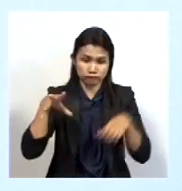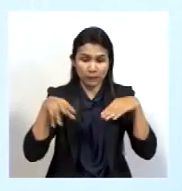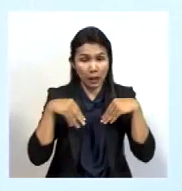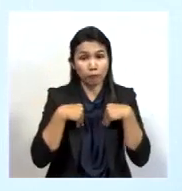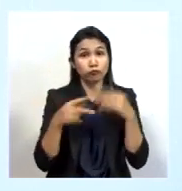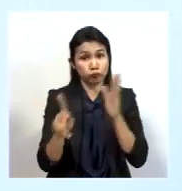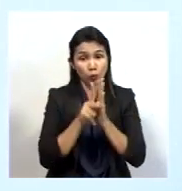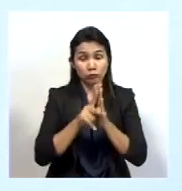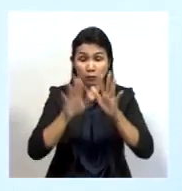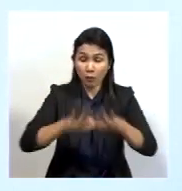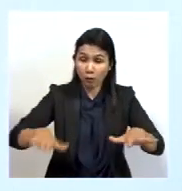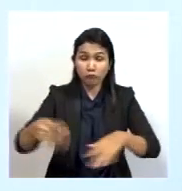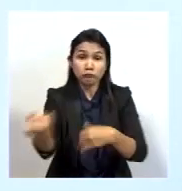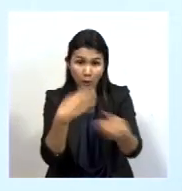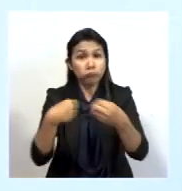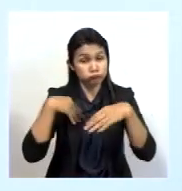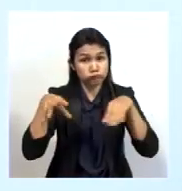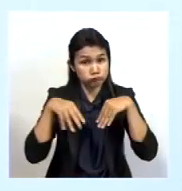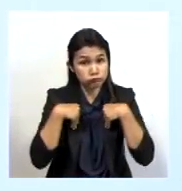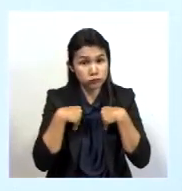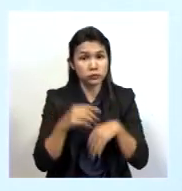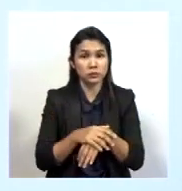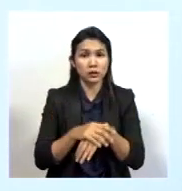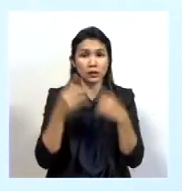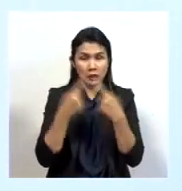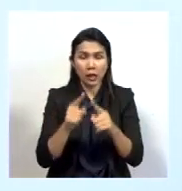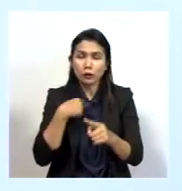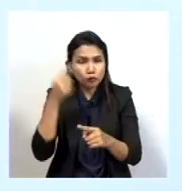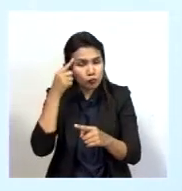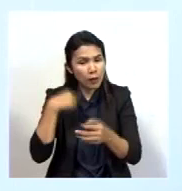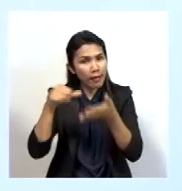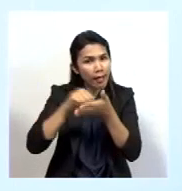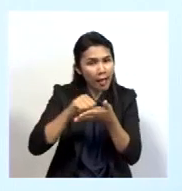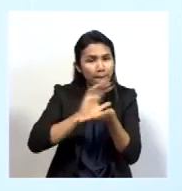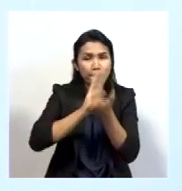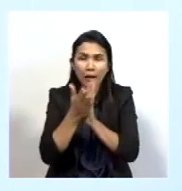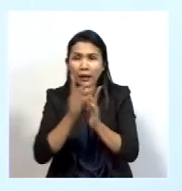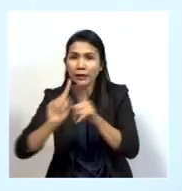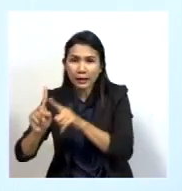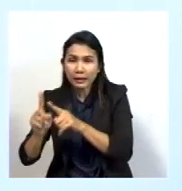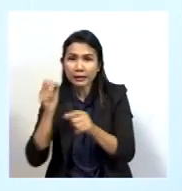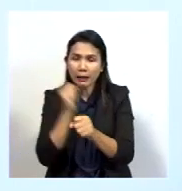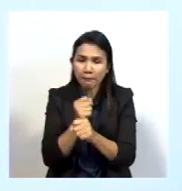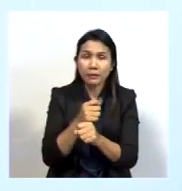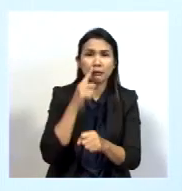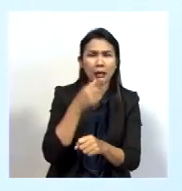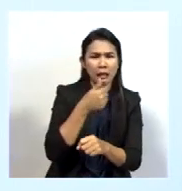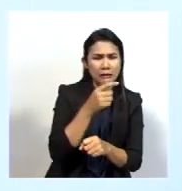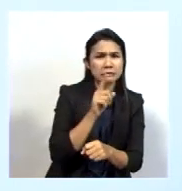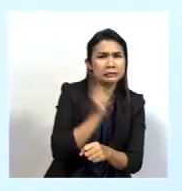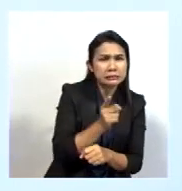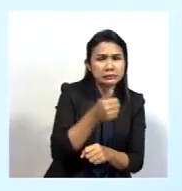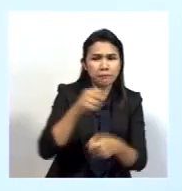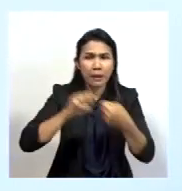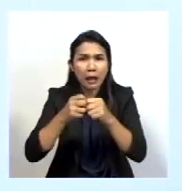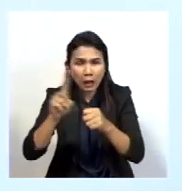อมรับในความคิดของหลานๆน้องๆทุกคนแต่เราต้องมาดูที่อะไรที่ปรับใช้ได้อะไรที่ยังทำไม่ได้อะไรที่มีปัญหานะเพราะฉะนั้นทุกคนต้องเข้า